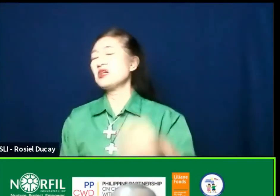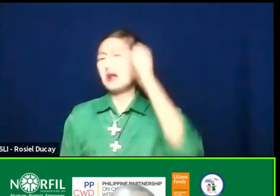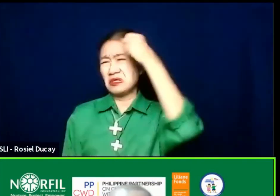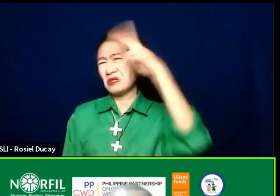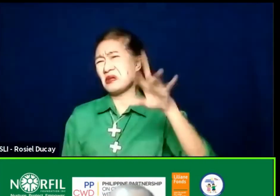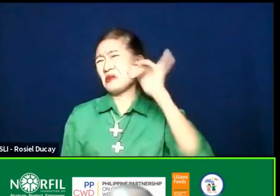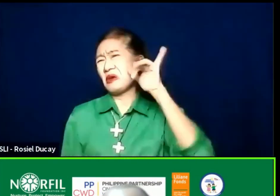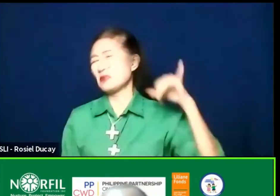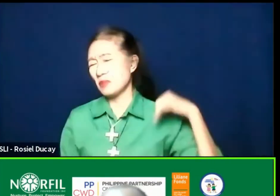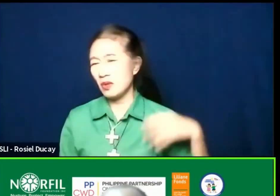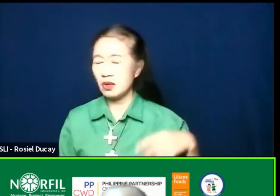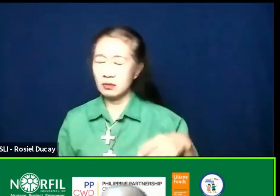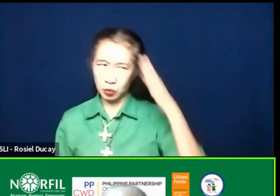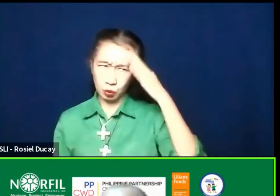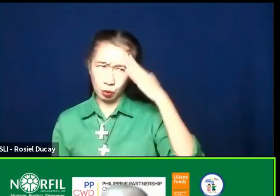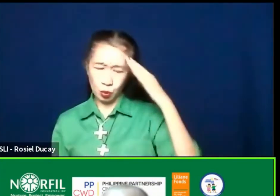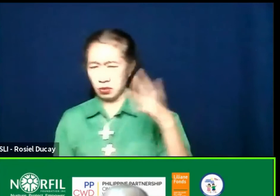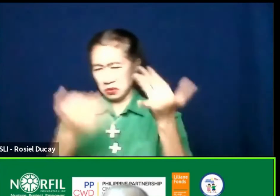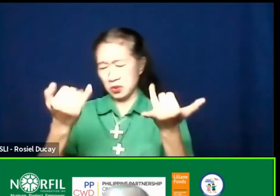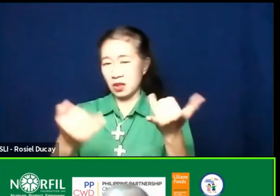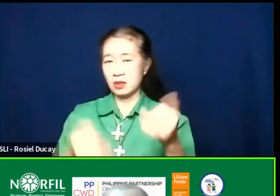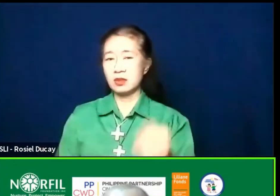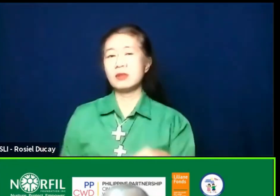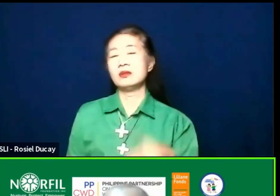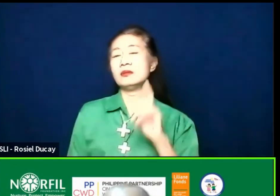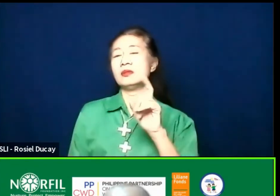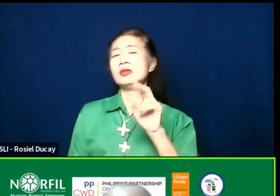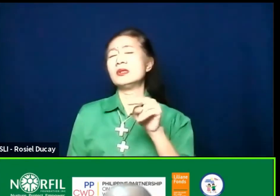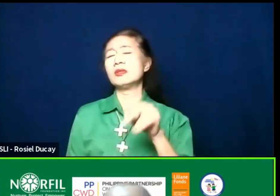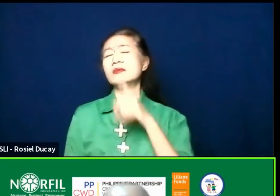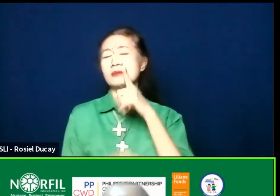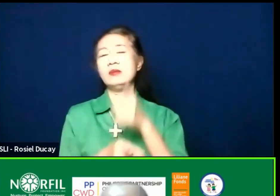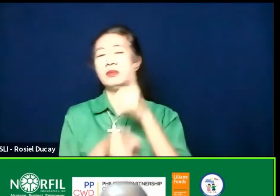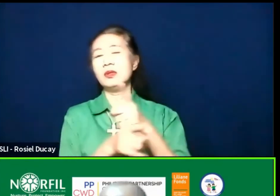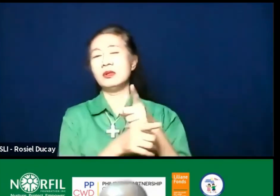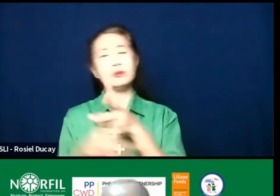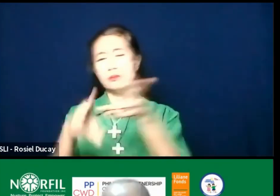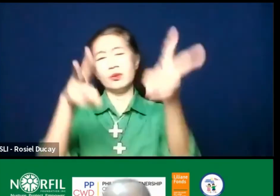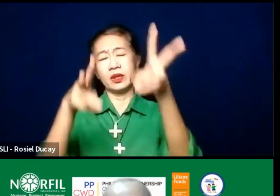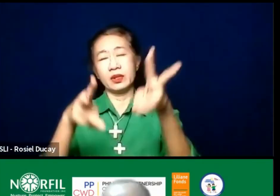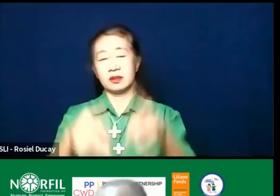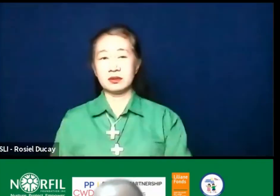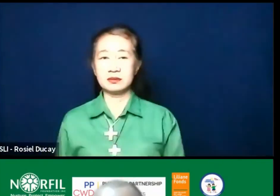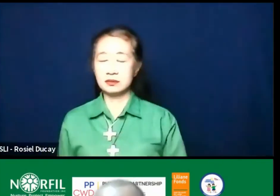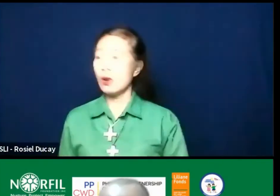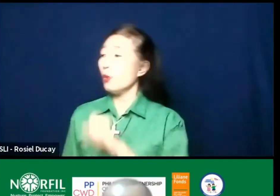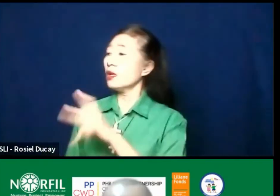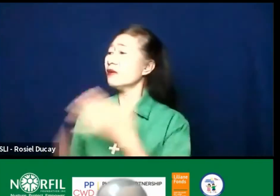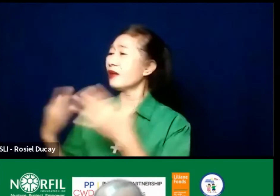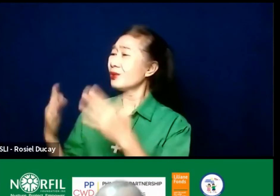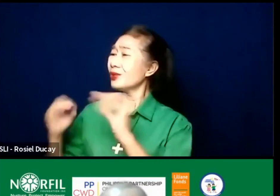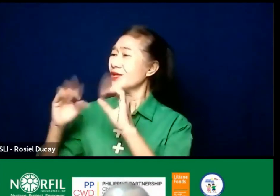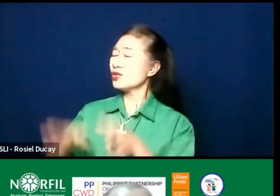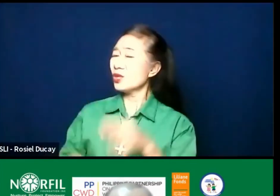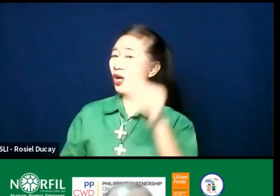ko ngayong araw di ba? So, doon tayo sa proper channeling. Yun po. Okay, thank you Teacher Mark. Thank you po.